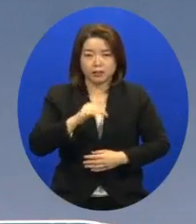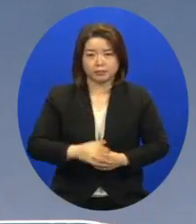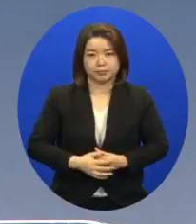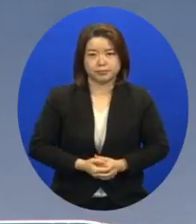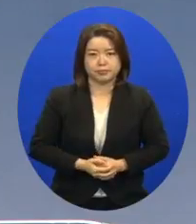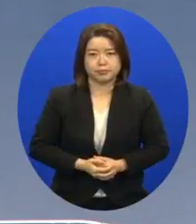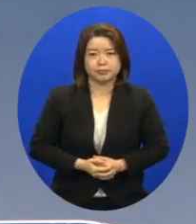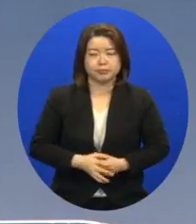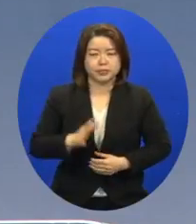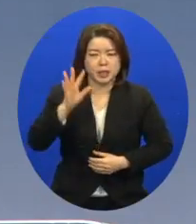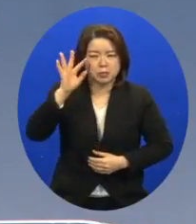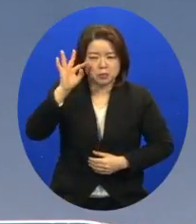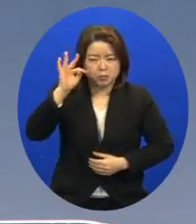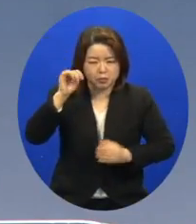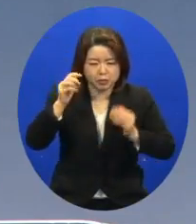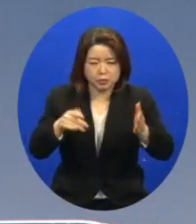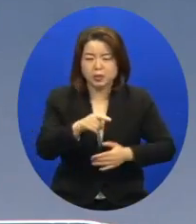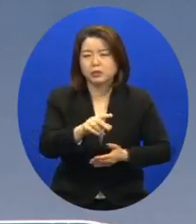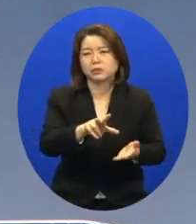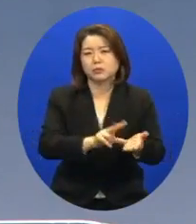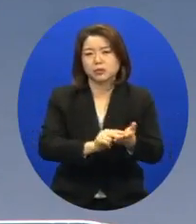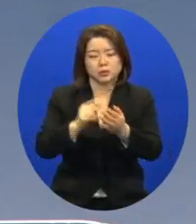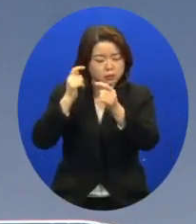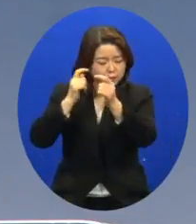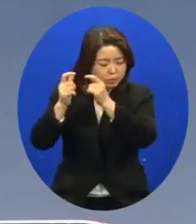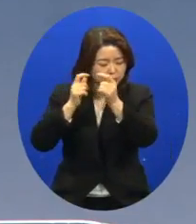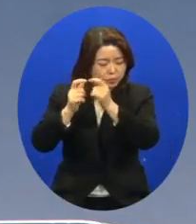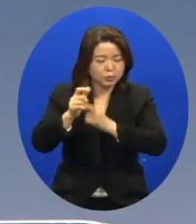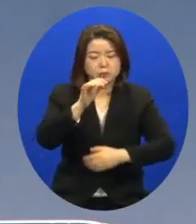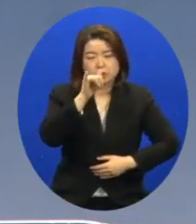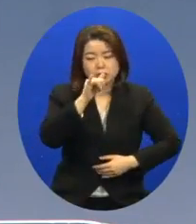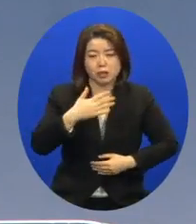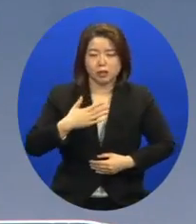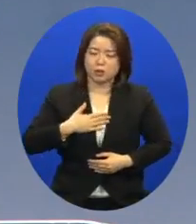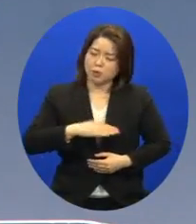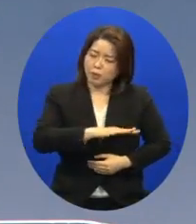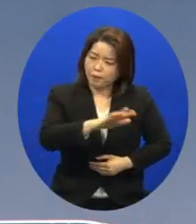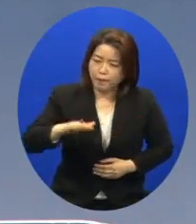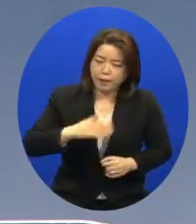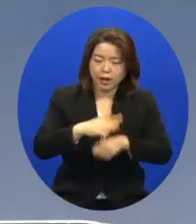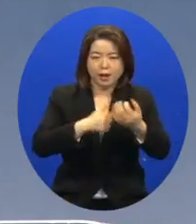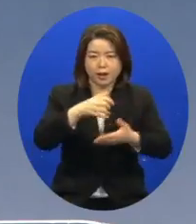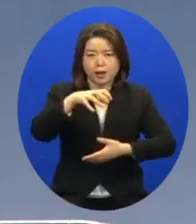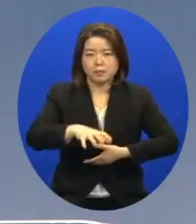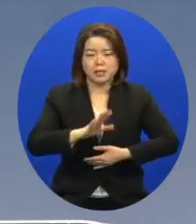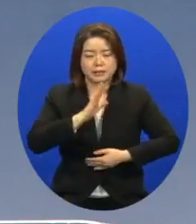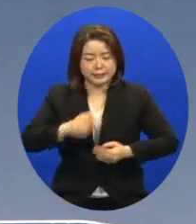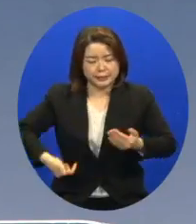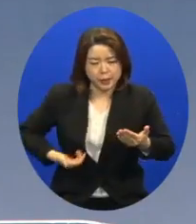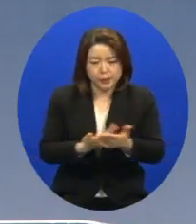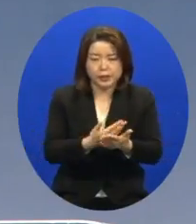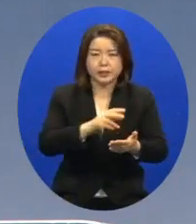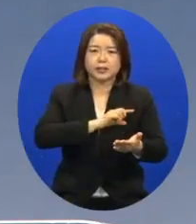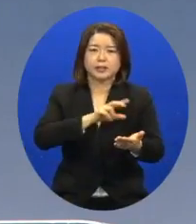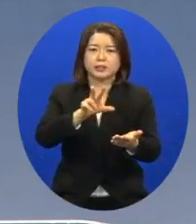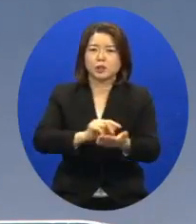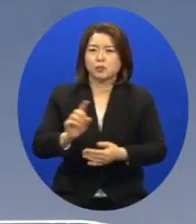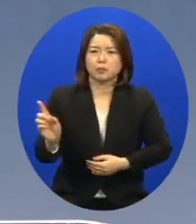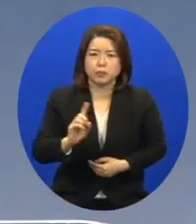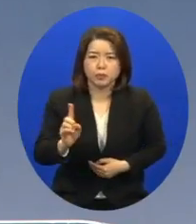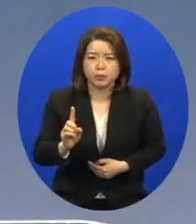며칠을 그 문제로 고민을 했습니다 부딪치 우리가 하나님 앞에 진짜로 해결될 제목이 뭘까